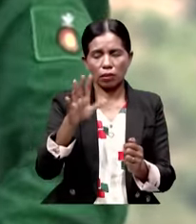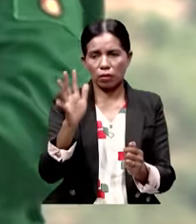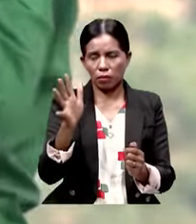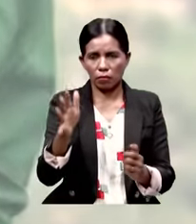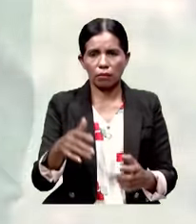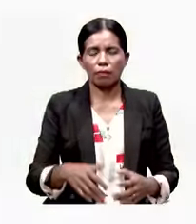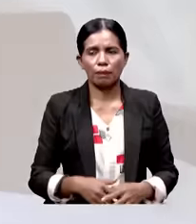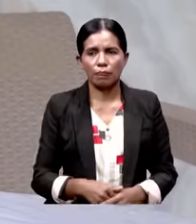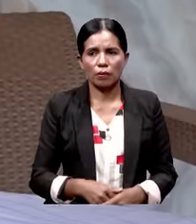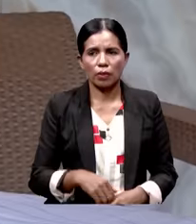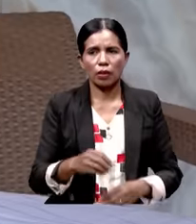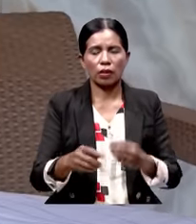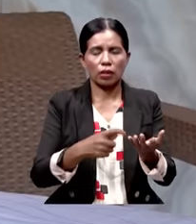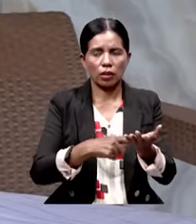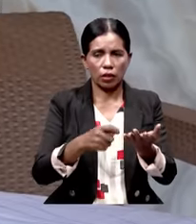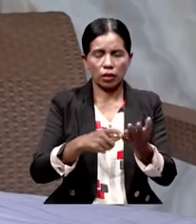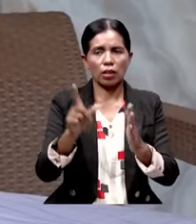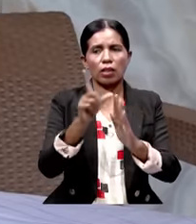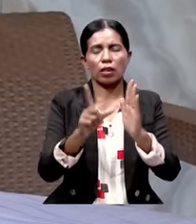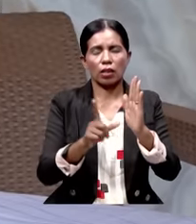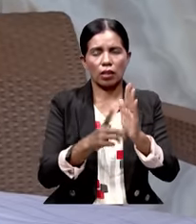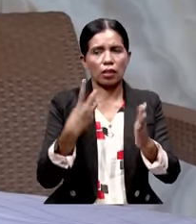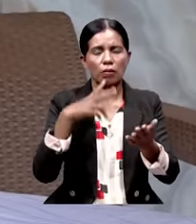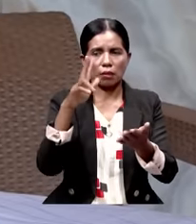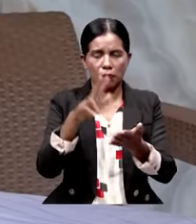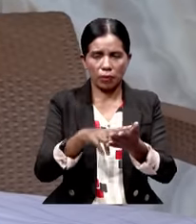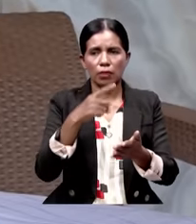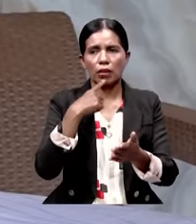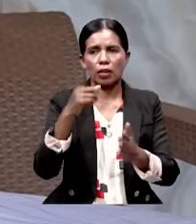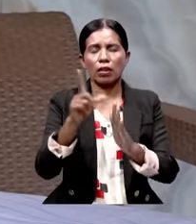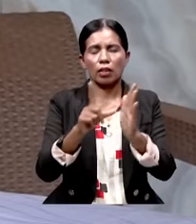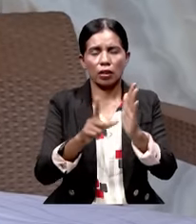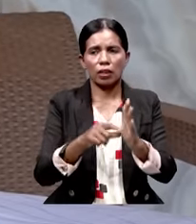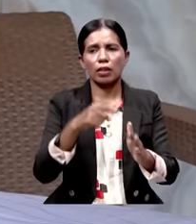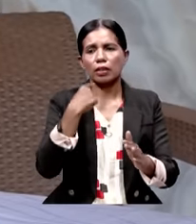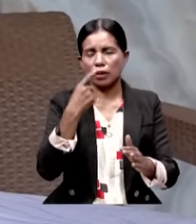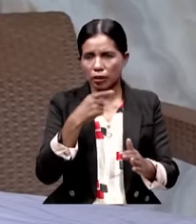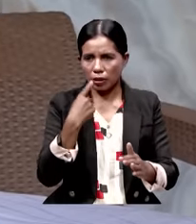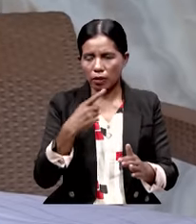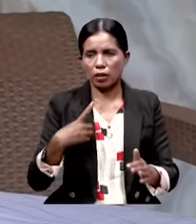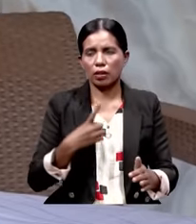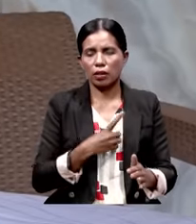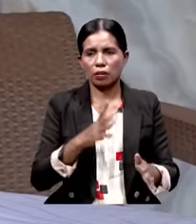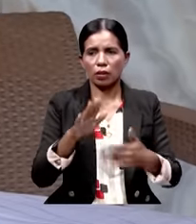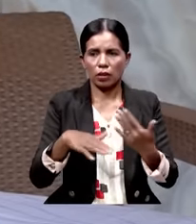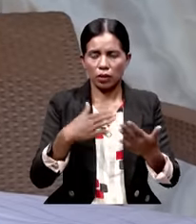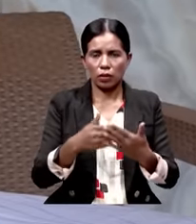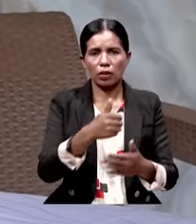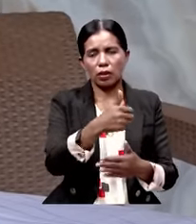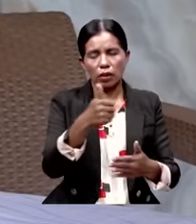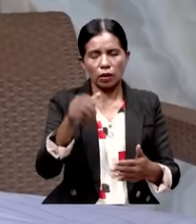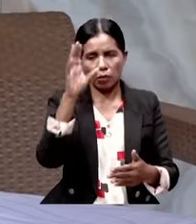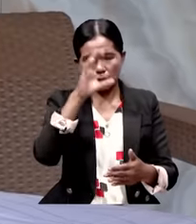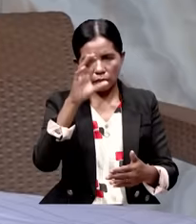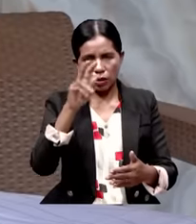Técnico. Técnico, e lei neba, me aprova neba, lei ne, dian kata, se maka, a deputado hutote, ida buka